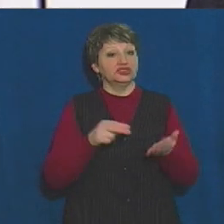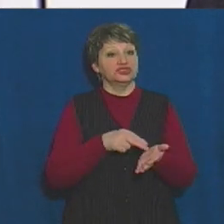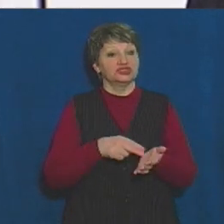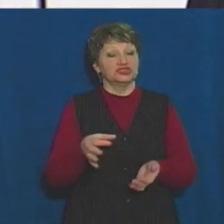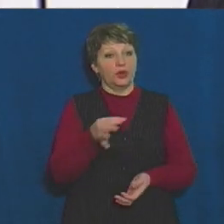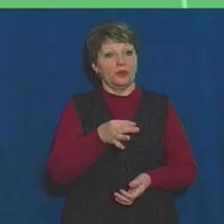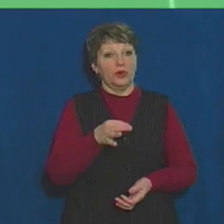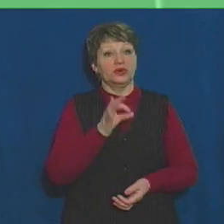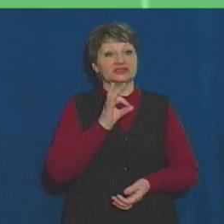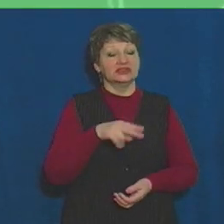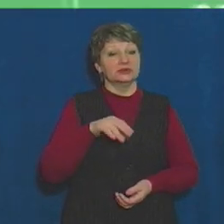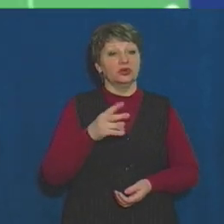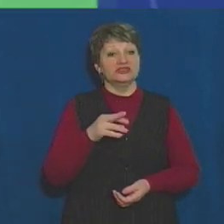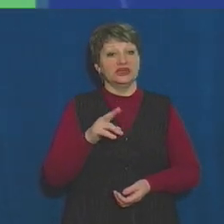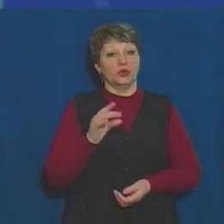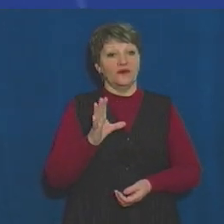Олександра Познякова.